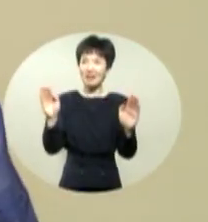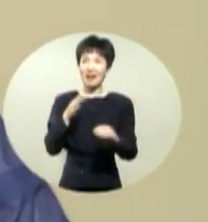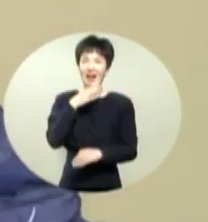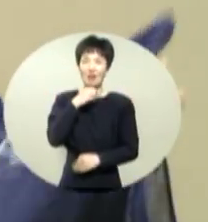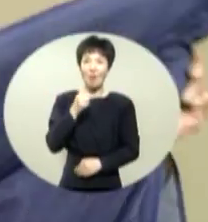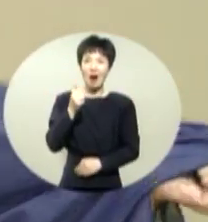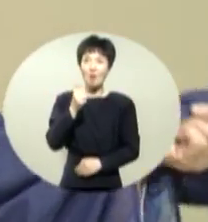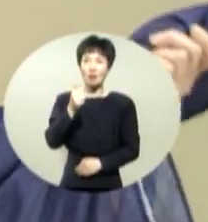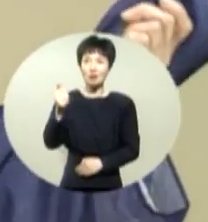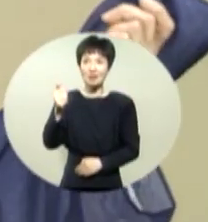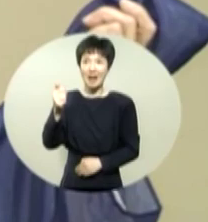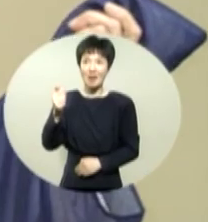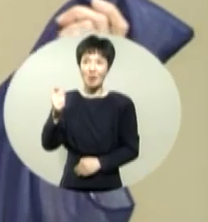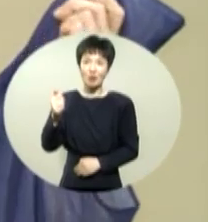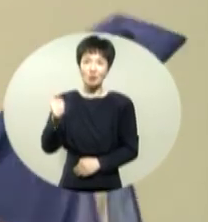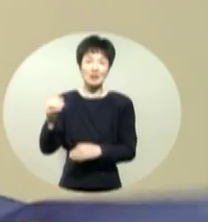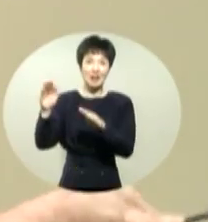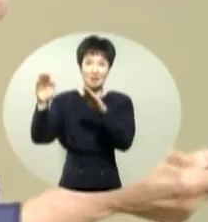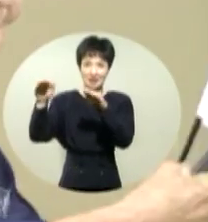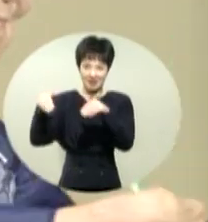です。